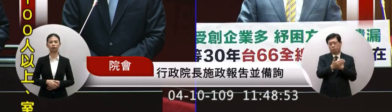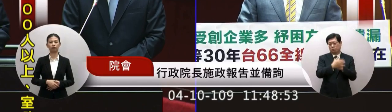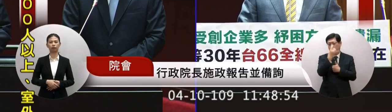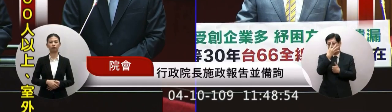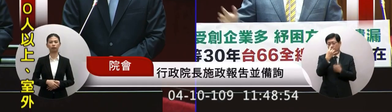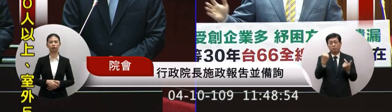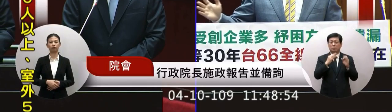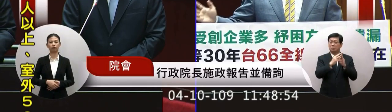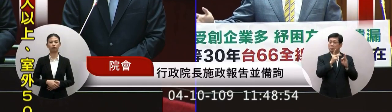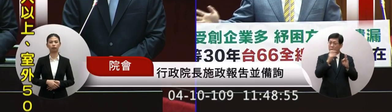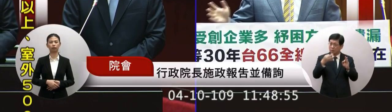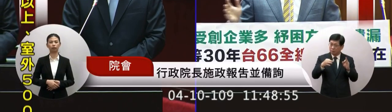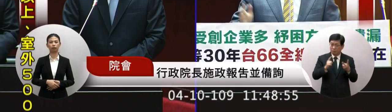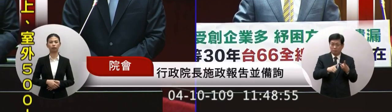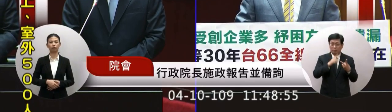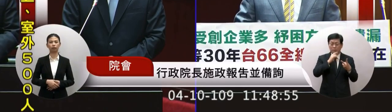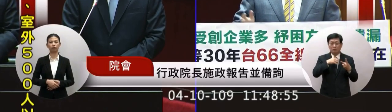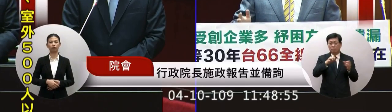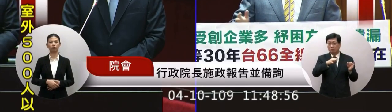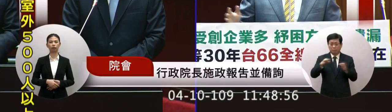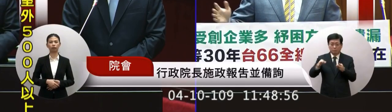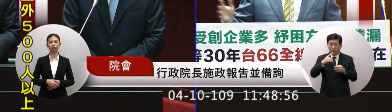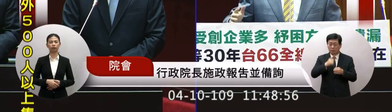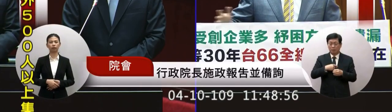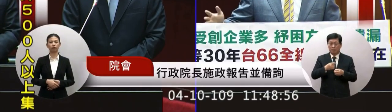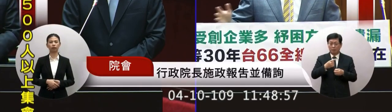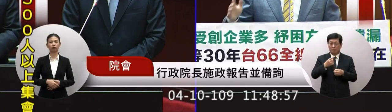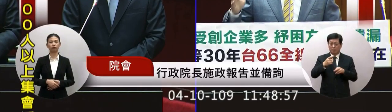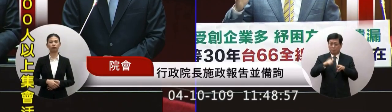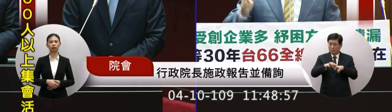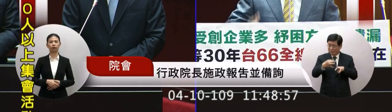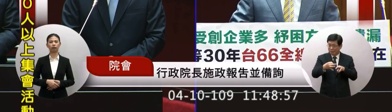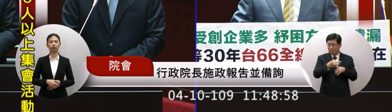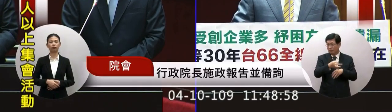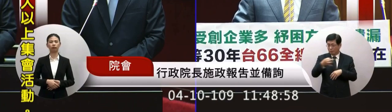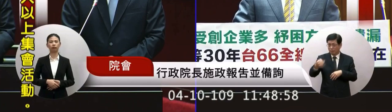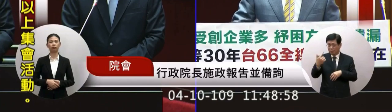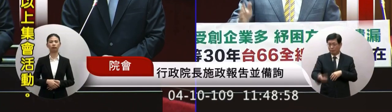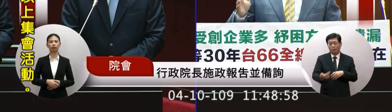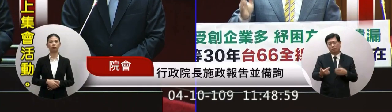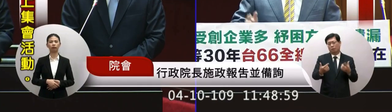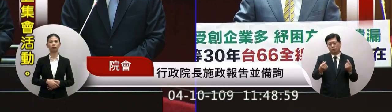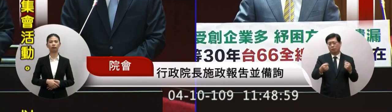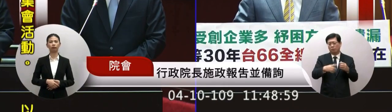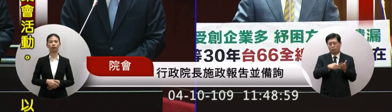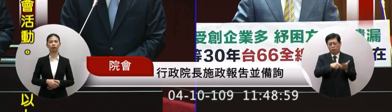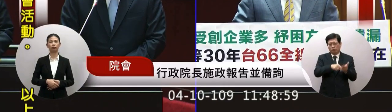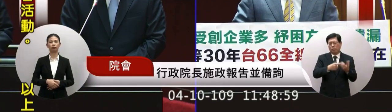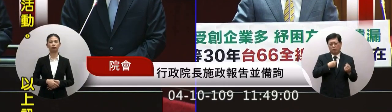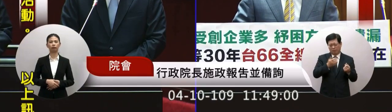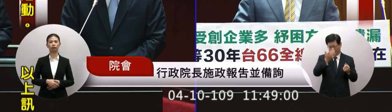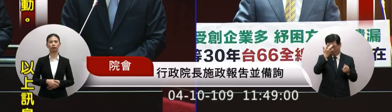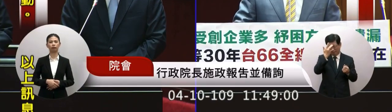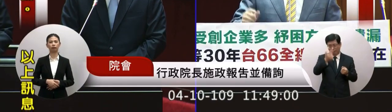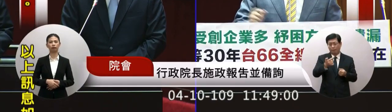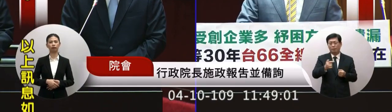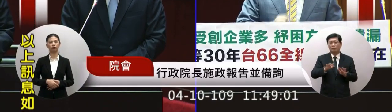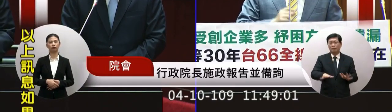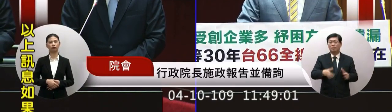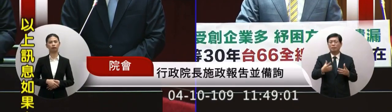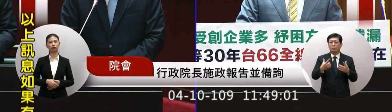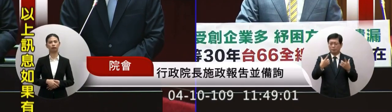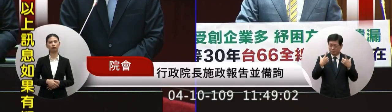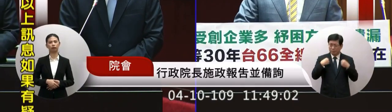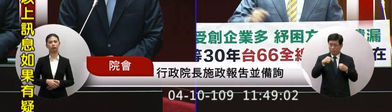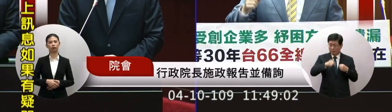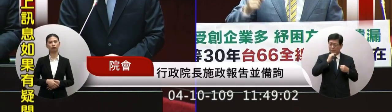款也好，好，或者是说这个延缓本金缴本金这些申请案也好，其实都遇到类似的问题了。那我觉得这是